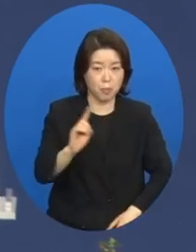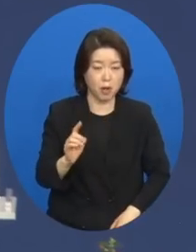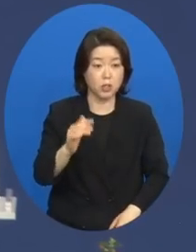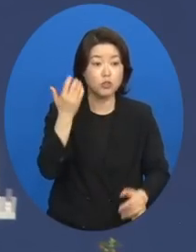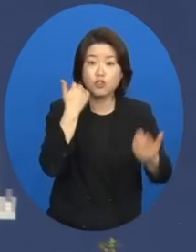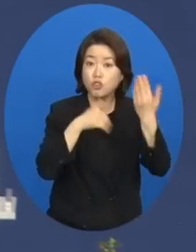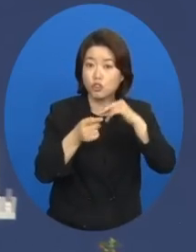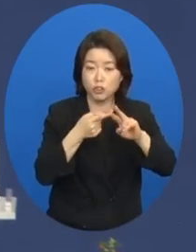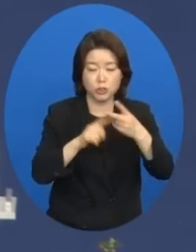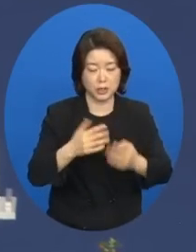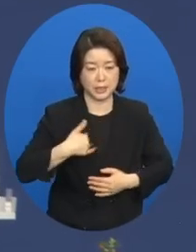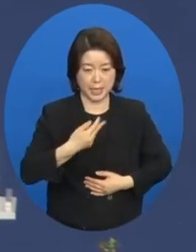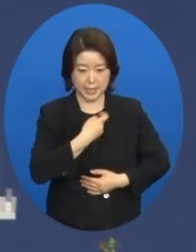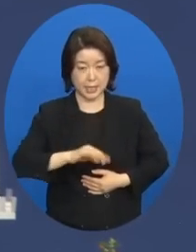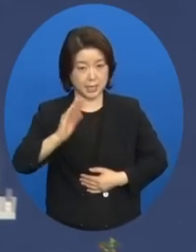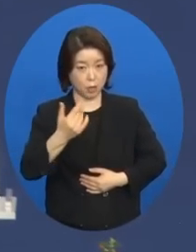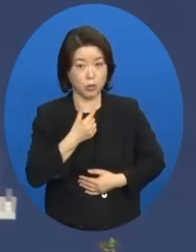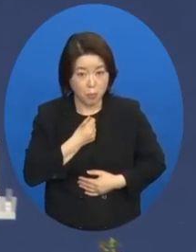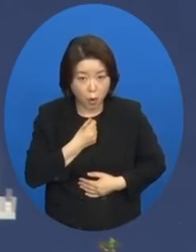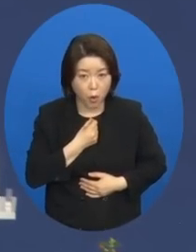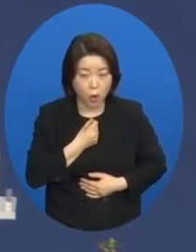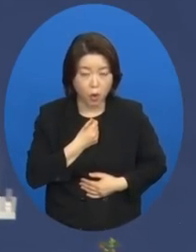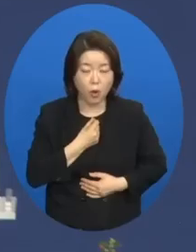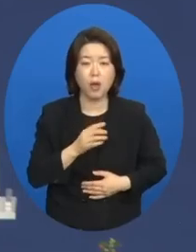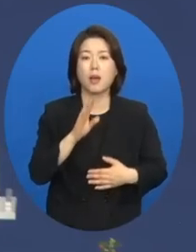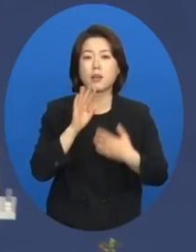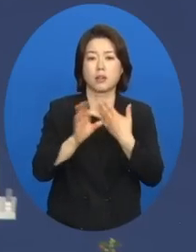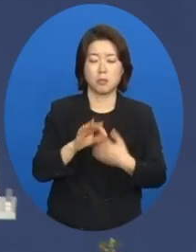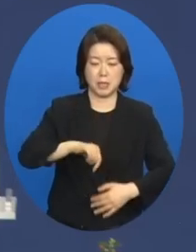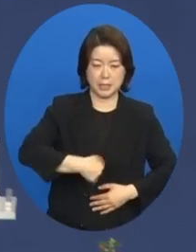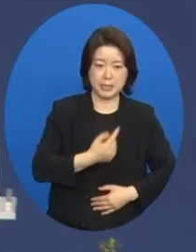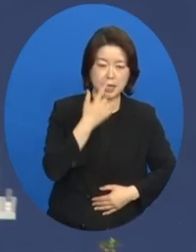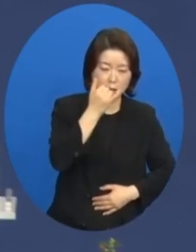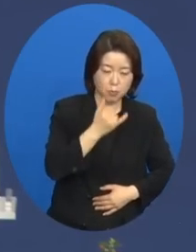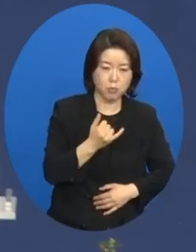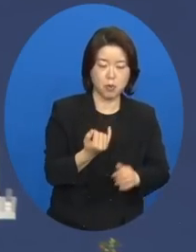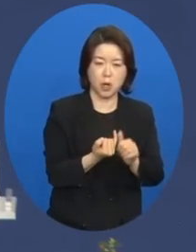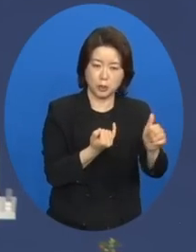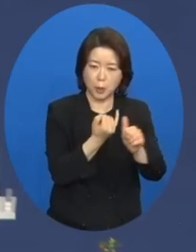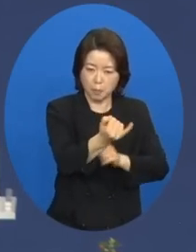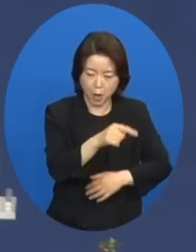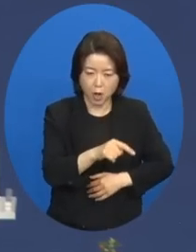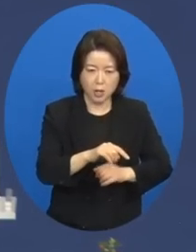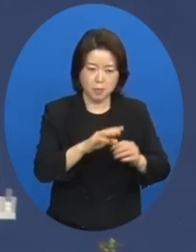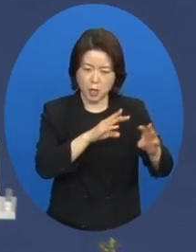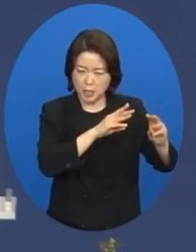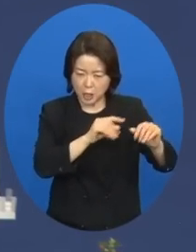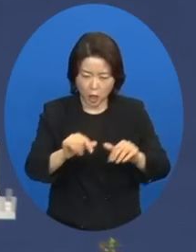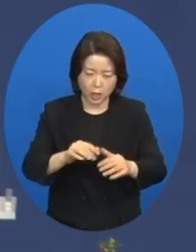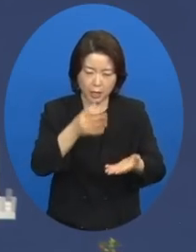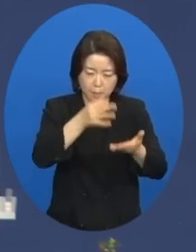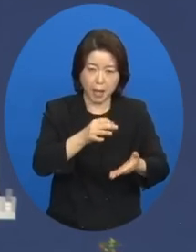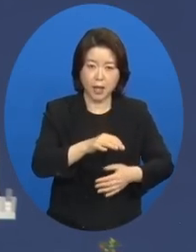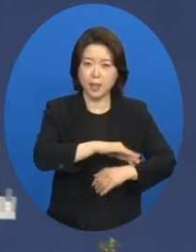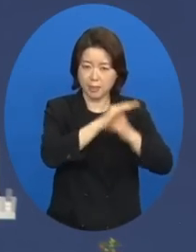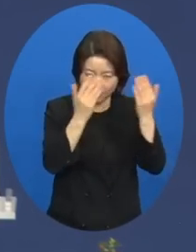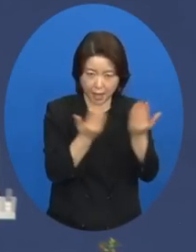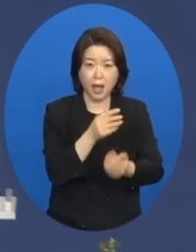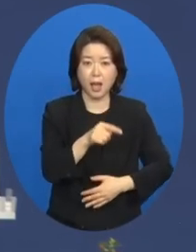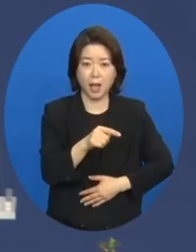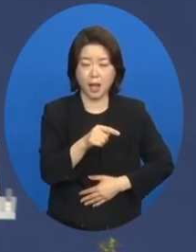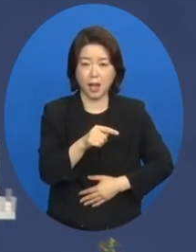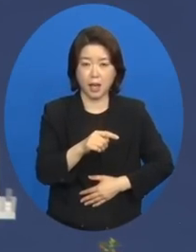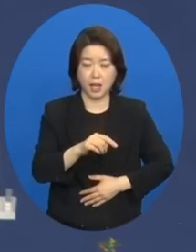아무든지 내 제자가 되려면 자기 부모나 처자나 전토나 그 뭐